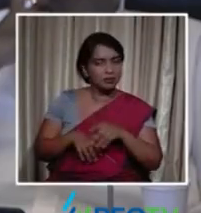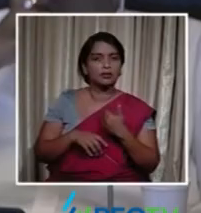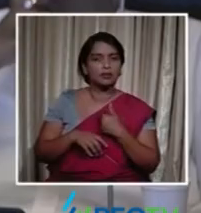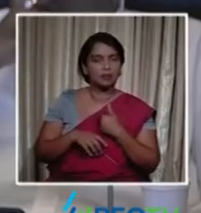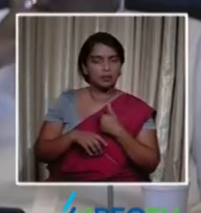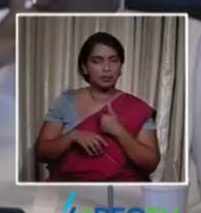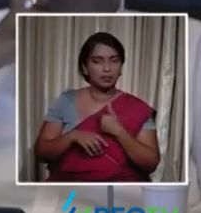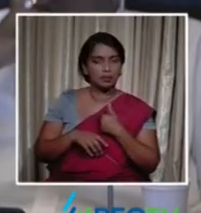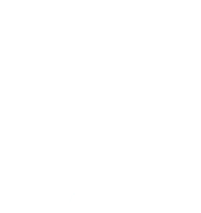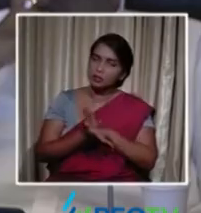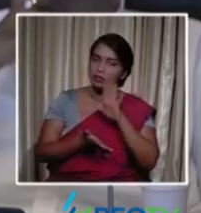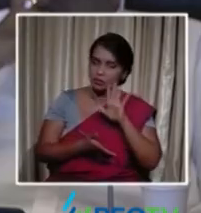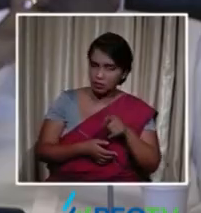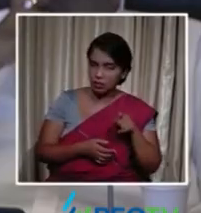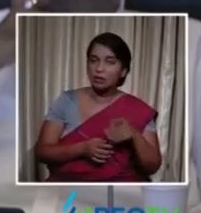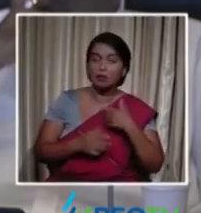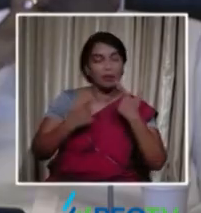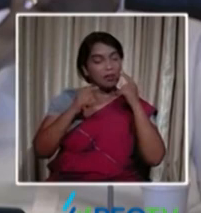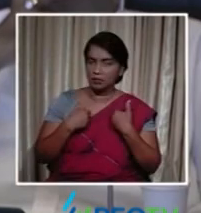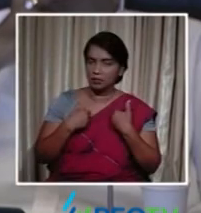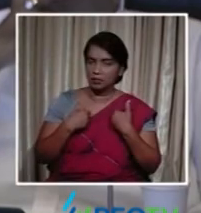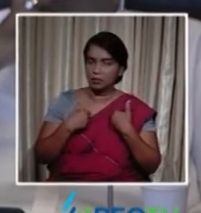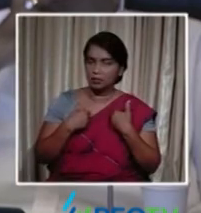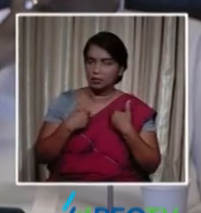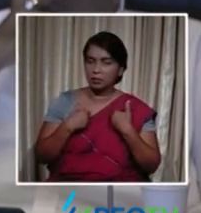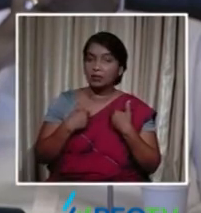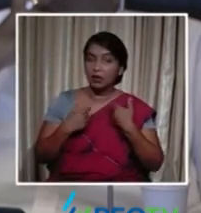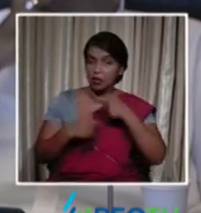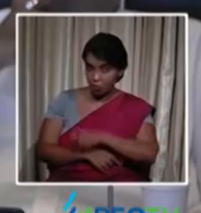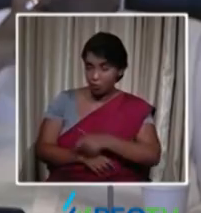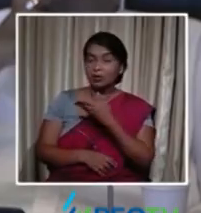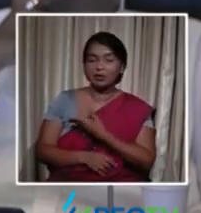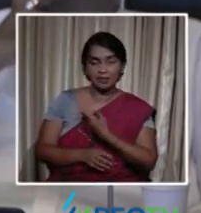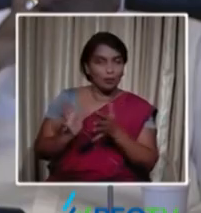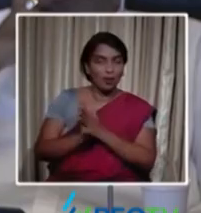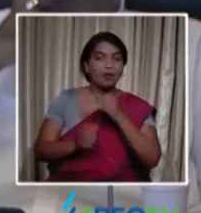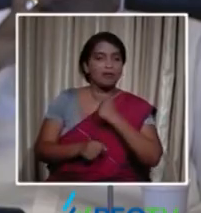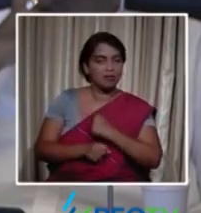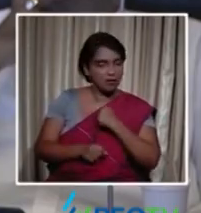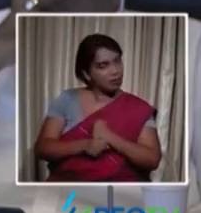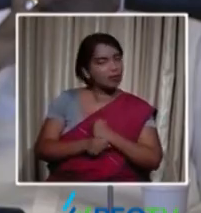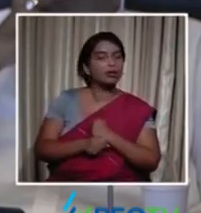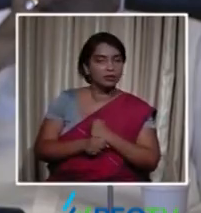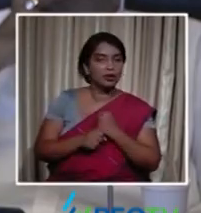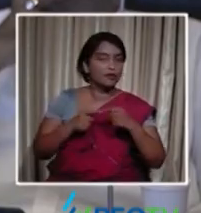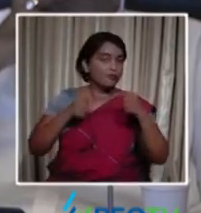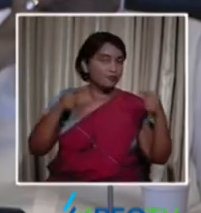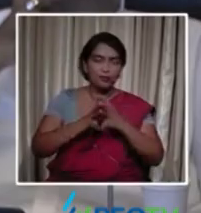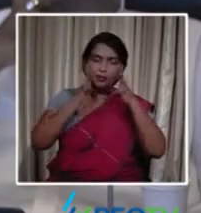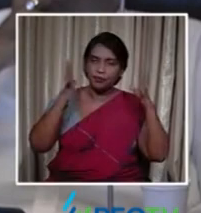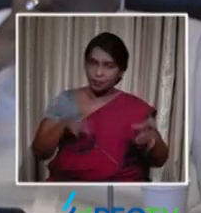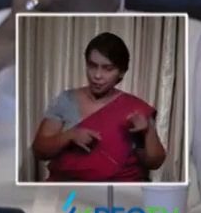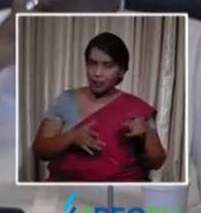ඉතාම සතුටු වෙනවා, ආඩම්බර වෙනවා අපේ අපේක්ෂක මැතිතුමාට ආණ්ඩුවක්, ඒ වගේම විරුද්ධ පක්ෂයේ බොහෝ